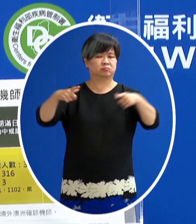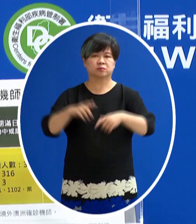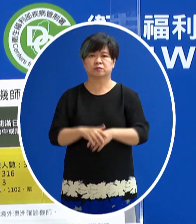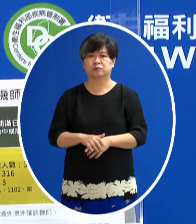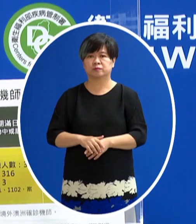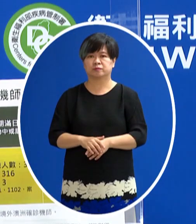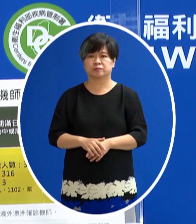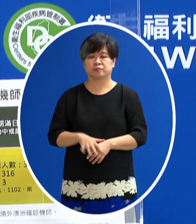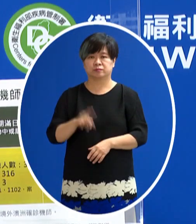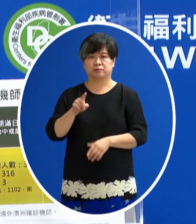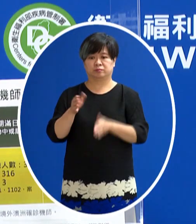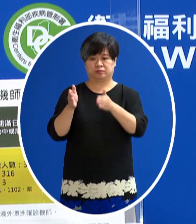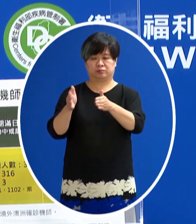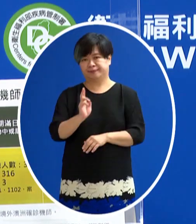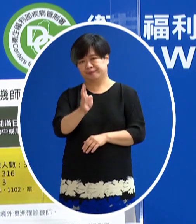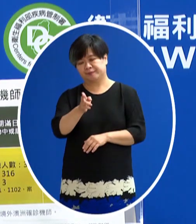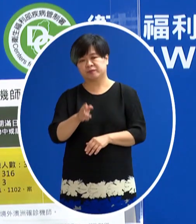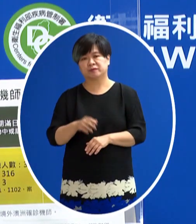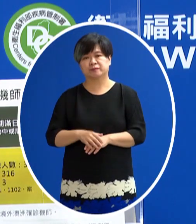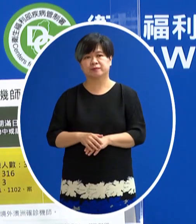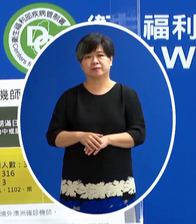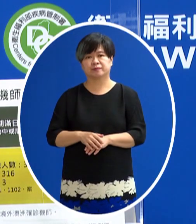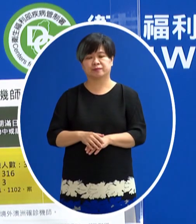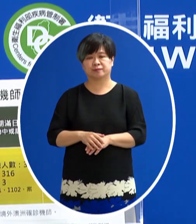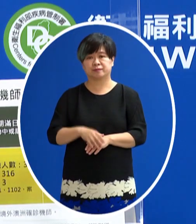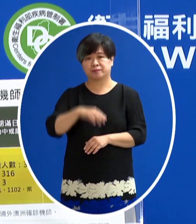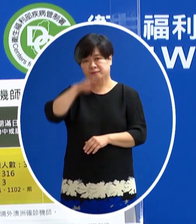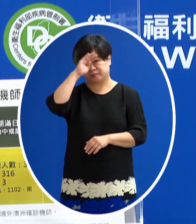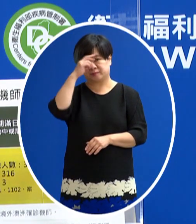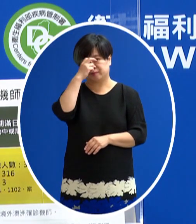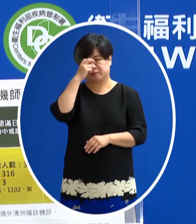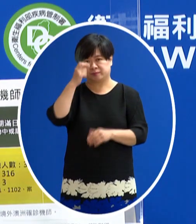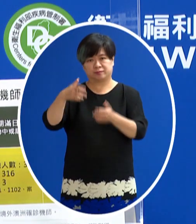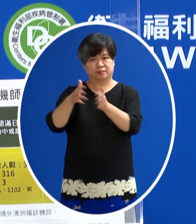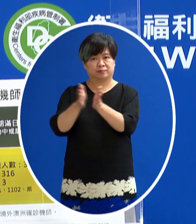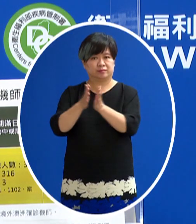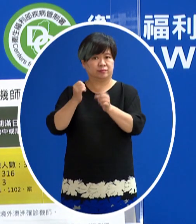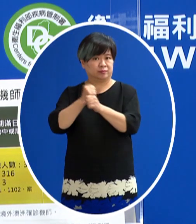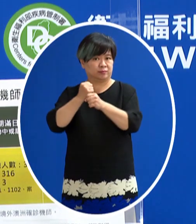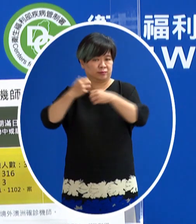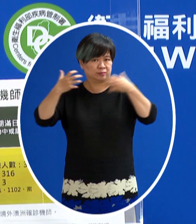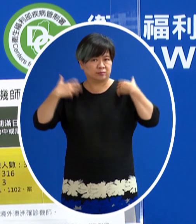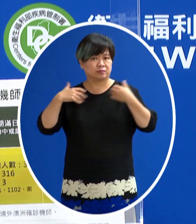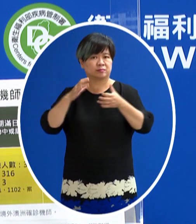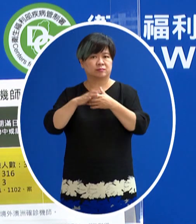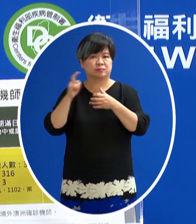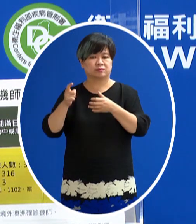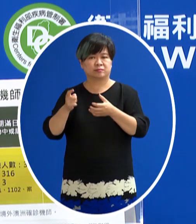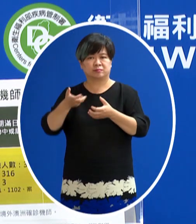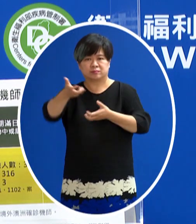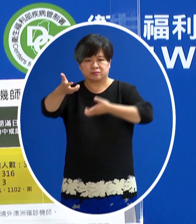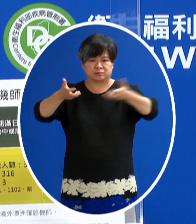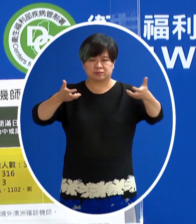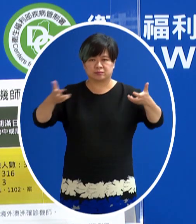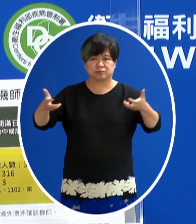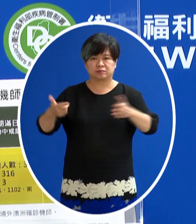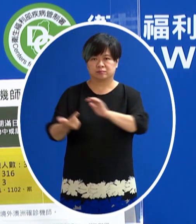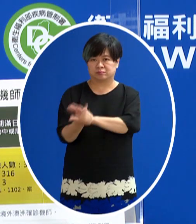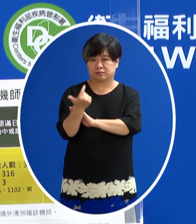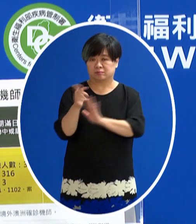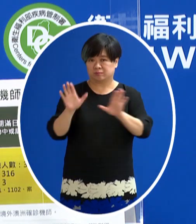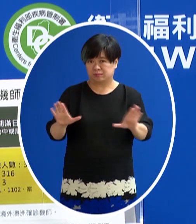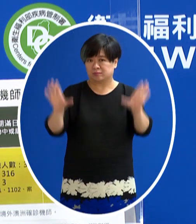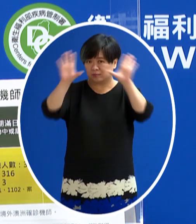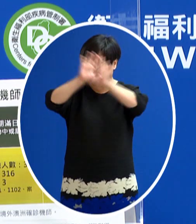这些我们先把它隔离开，相关的检疫的单位今天因为陆陆续续才会到集中检疫所，那我们尽快在今天